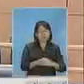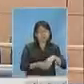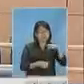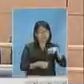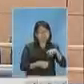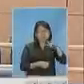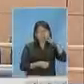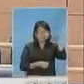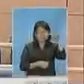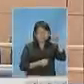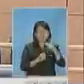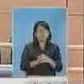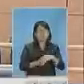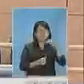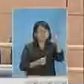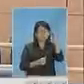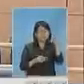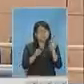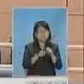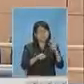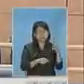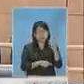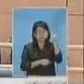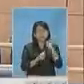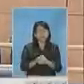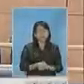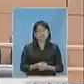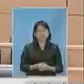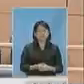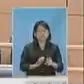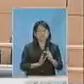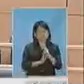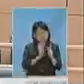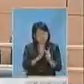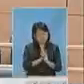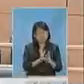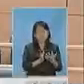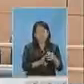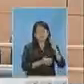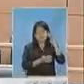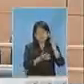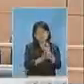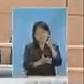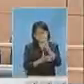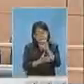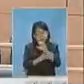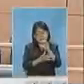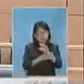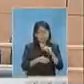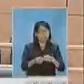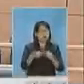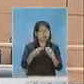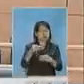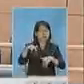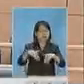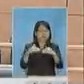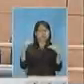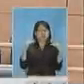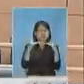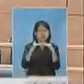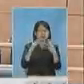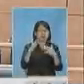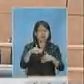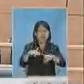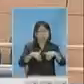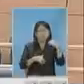สุวรรณภูมิมีการใช้กระบวนการยุติธรรมบิดเบี้ยวจนคำว่า 2มาตรฐานติดปากคนทั้งบ้านทั้งเมือง